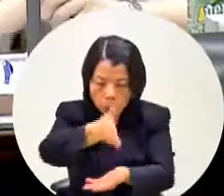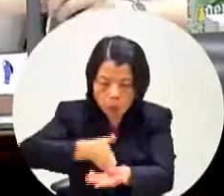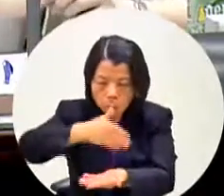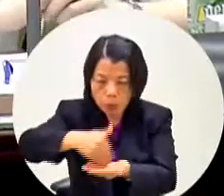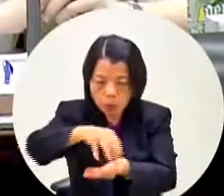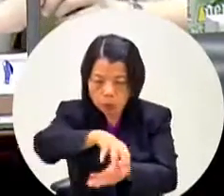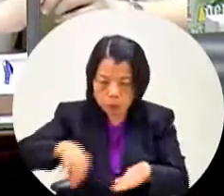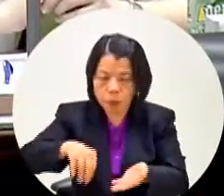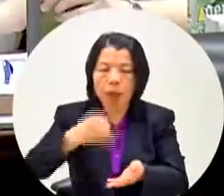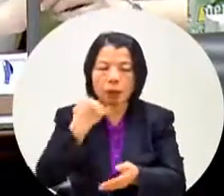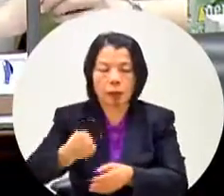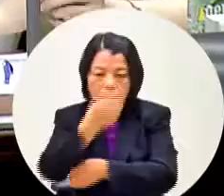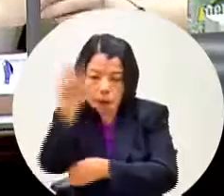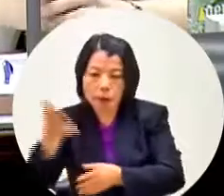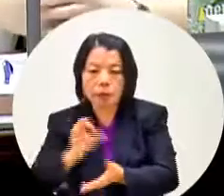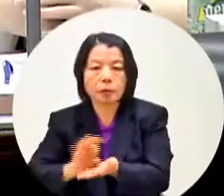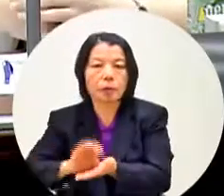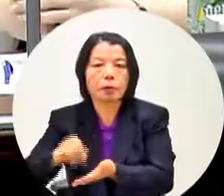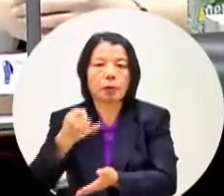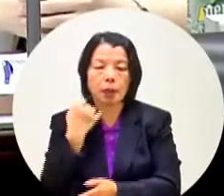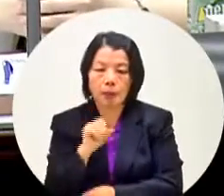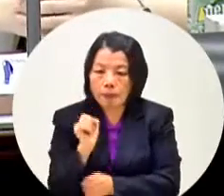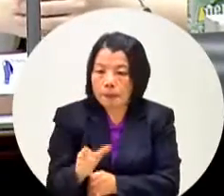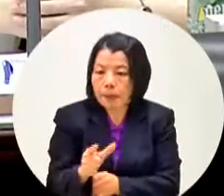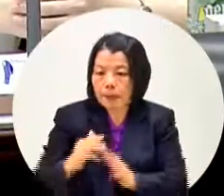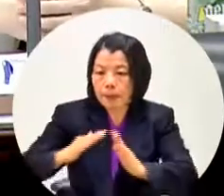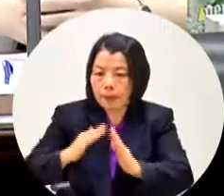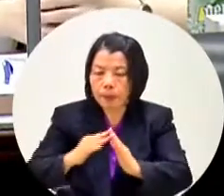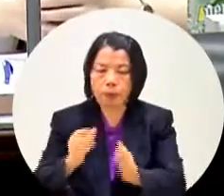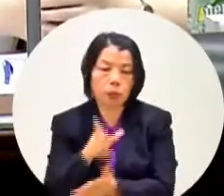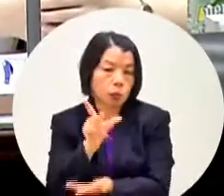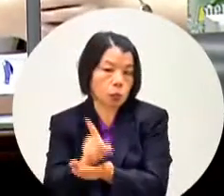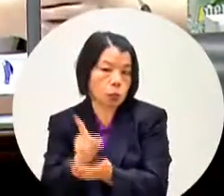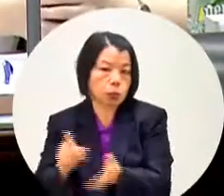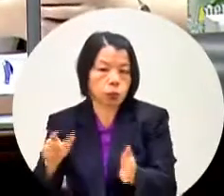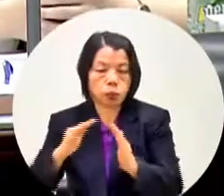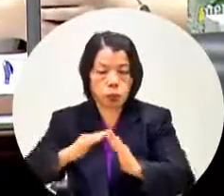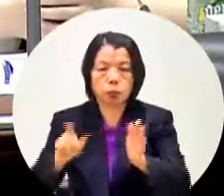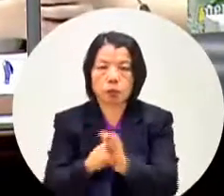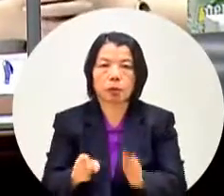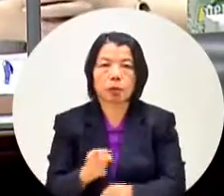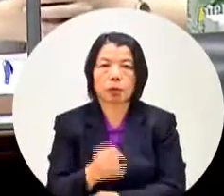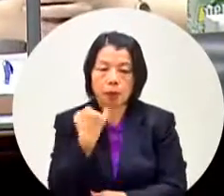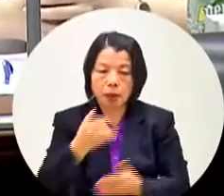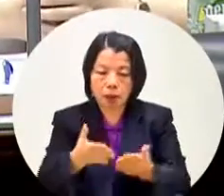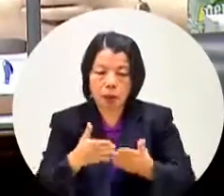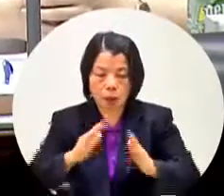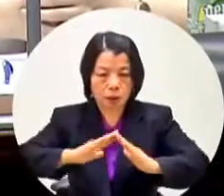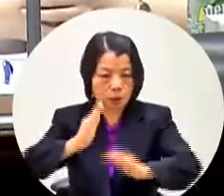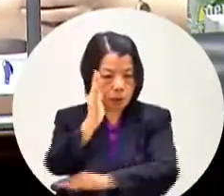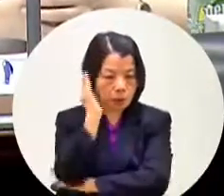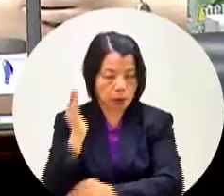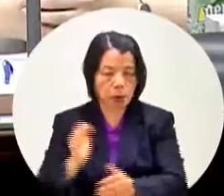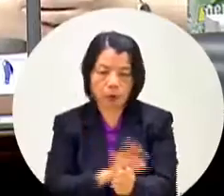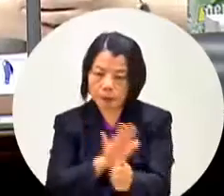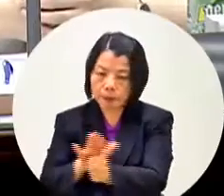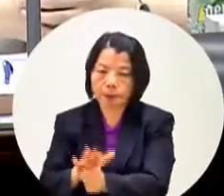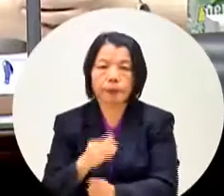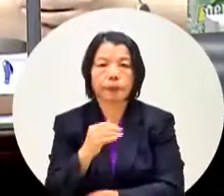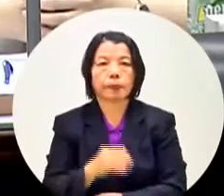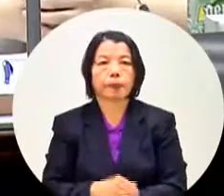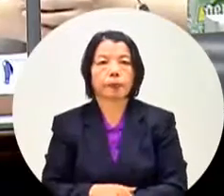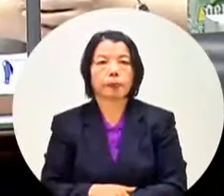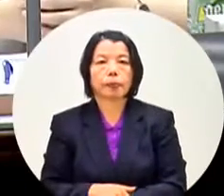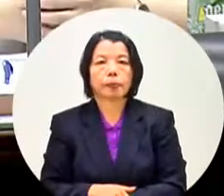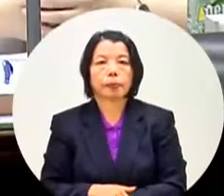来我们市长在规划成青年局成立之后，是不是也可以在我们冈山大鹏9村87期重划